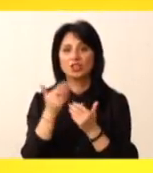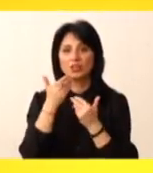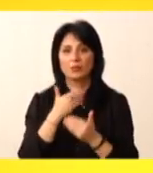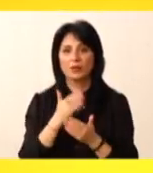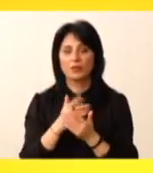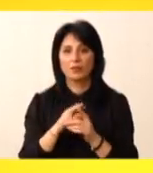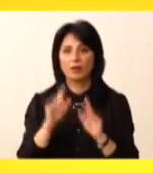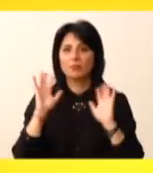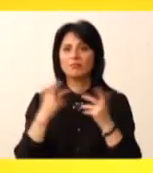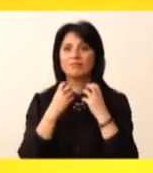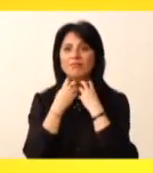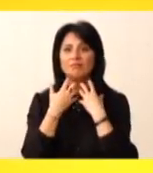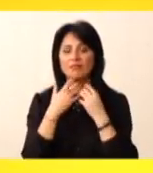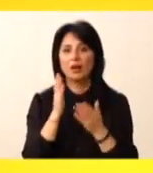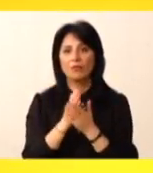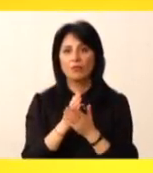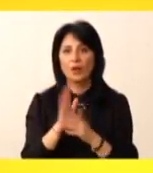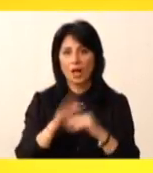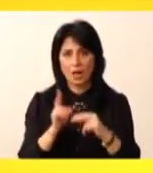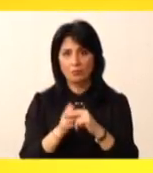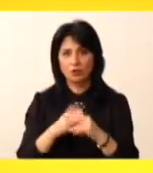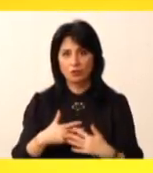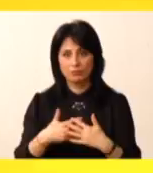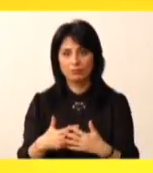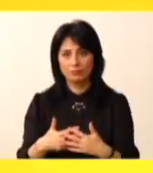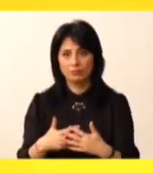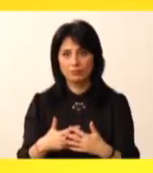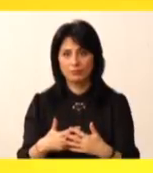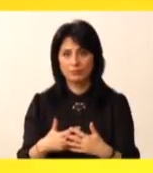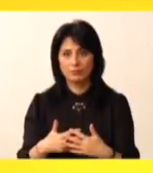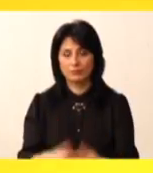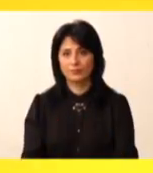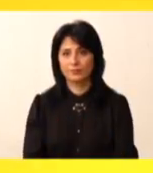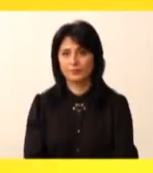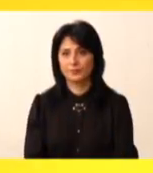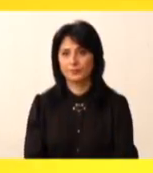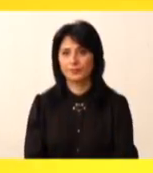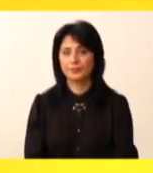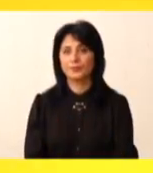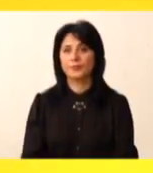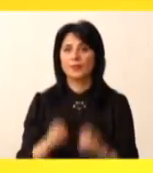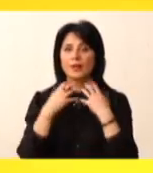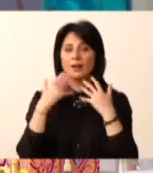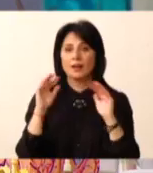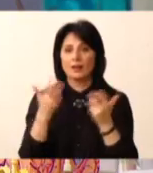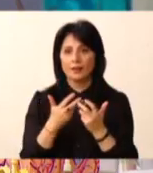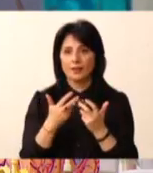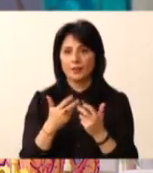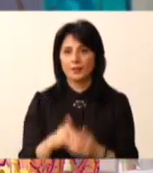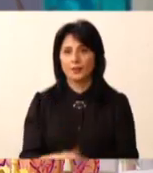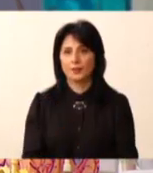გვეკითხებიან. აუტოიმუნური თიროიდიტი არის თუ არა ხელშემშლელი გარემოება შულოსნობაში? აუტოიმუნური